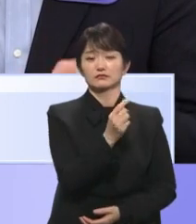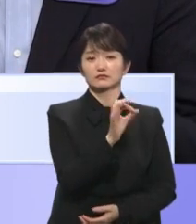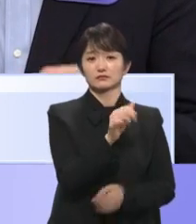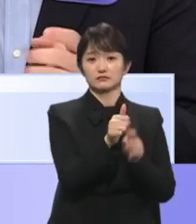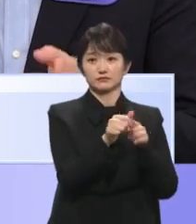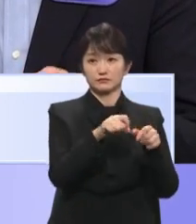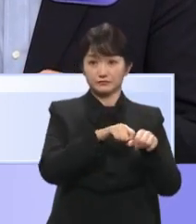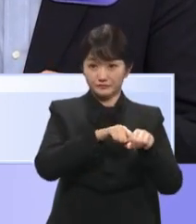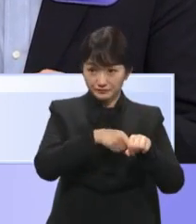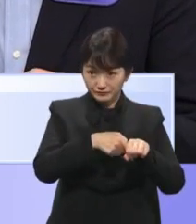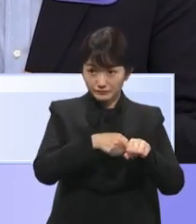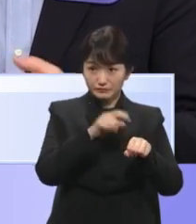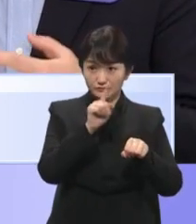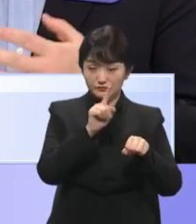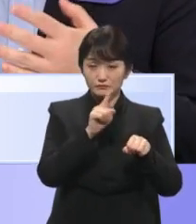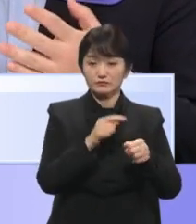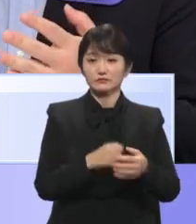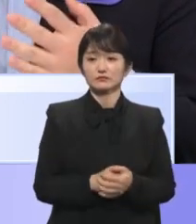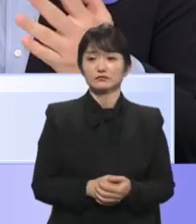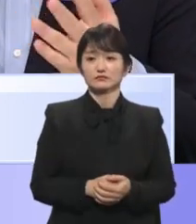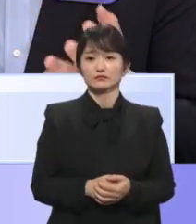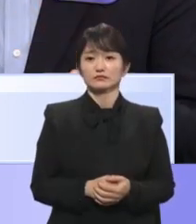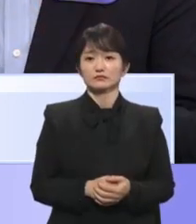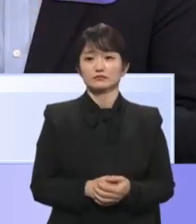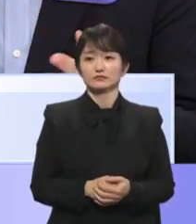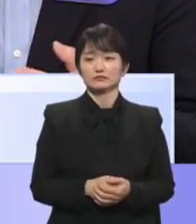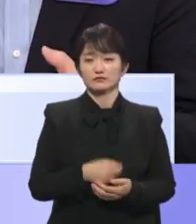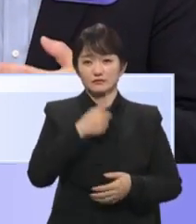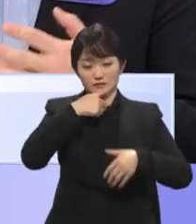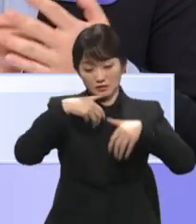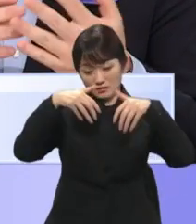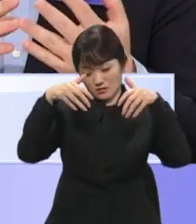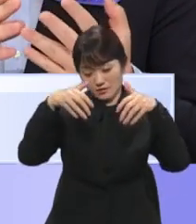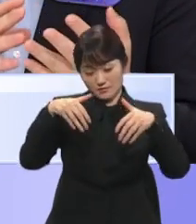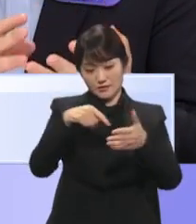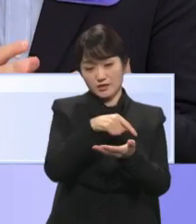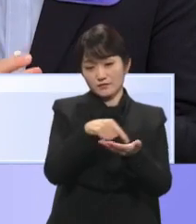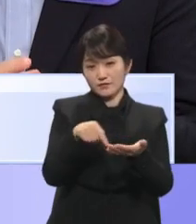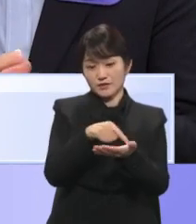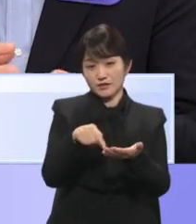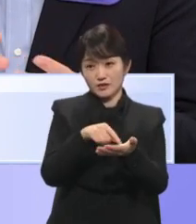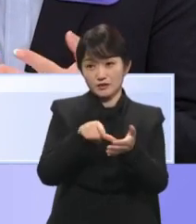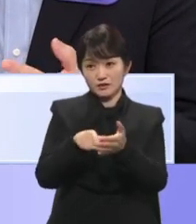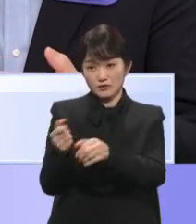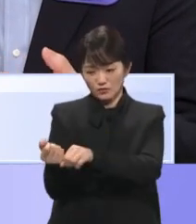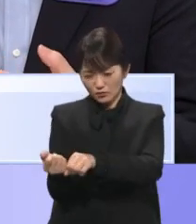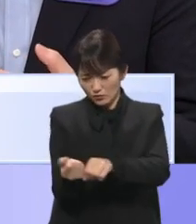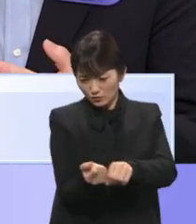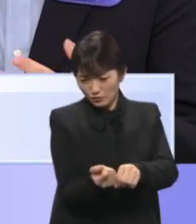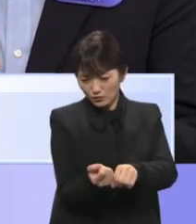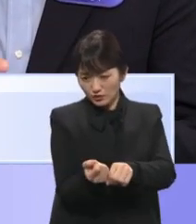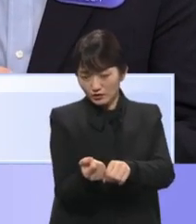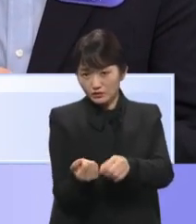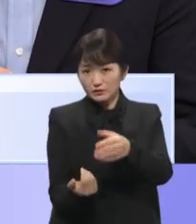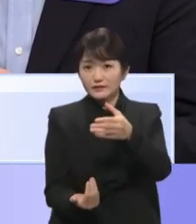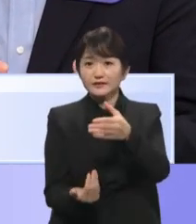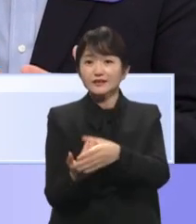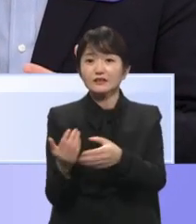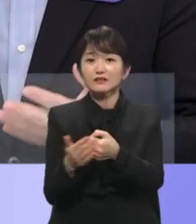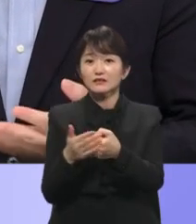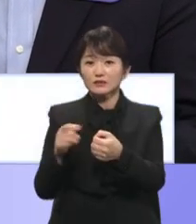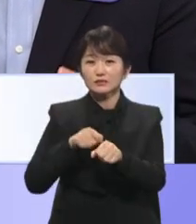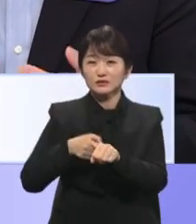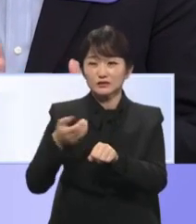징계를 받을 때 앞서 말씀하셨듯이 골프 수혜 중에 골프를 친 것으로 시작되는 어떤 사건 때문에 사실 징계를 받은 거거든요데